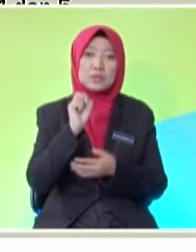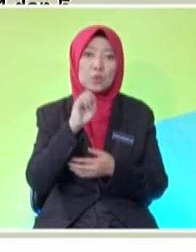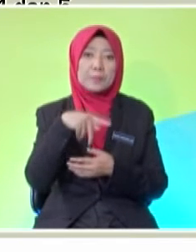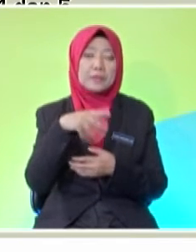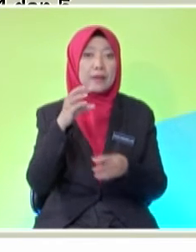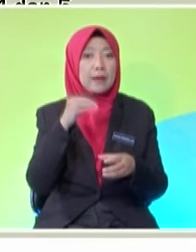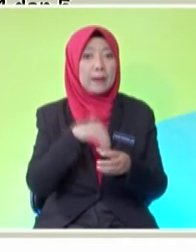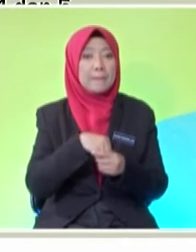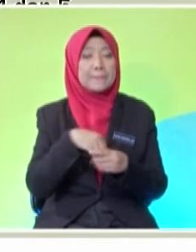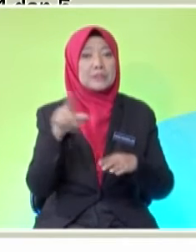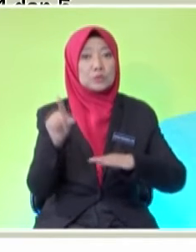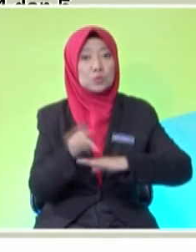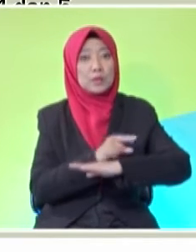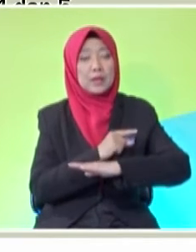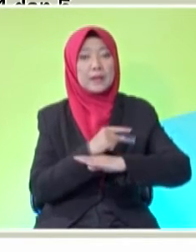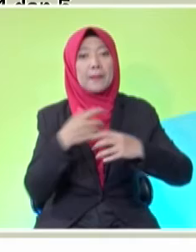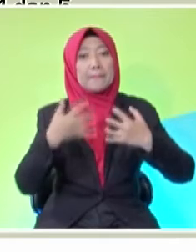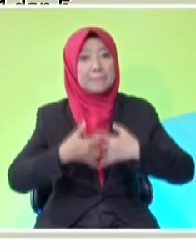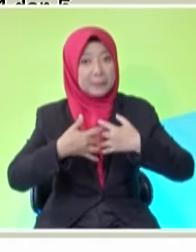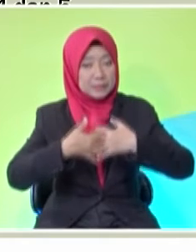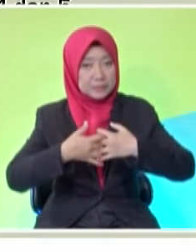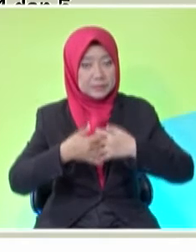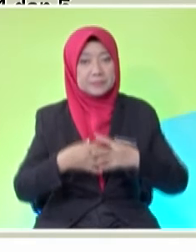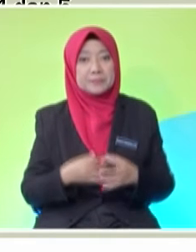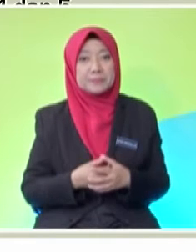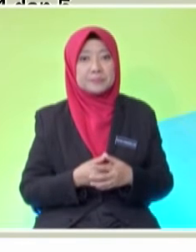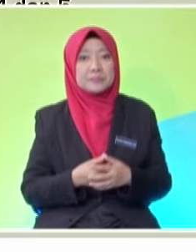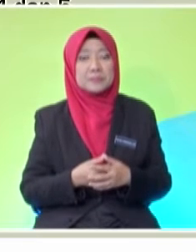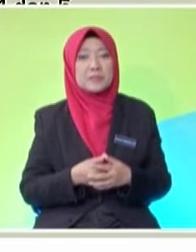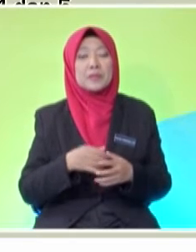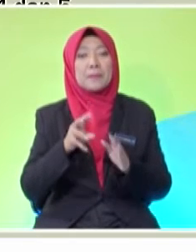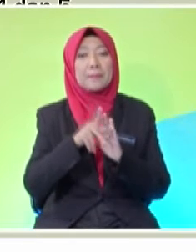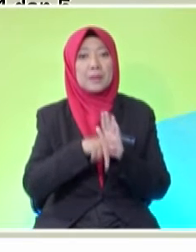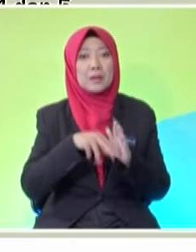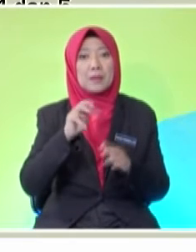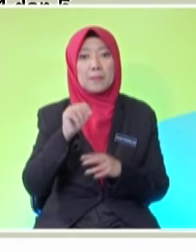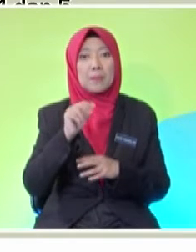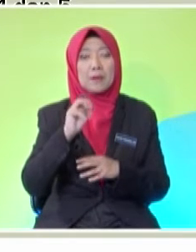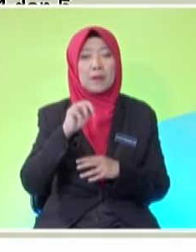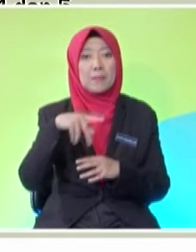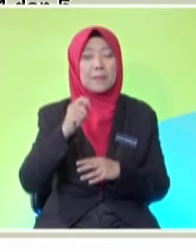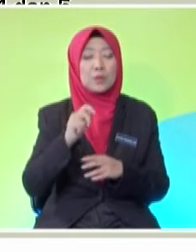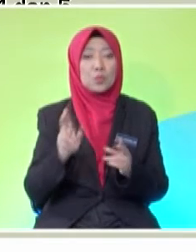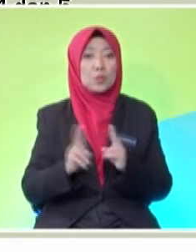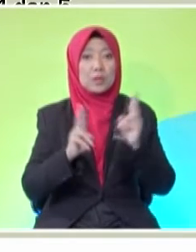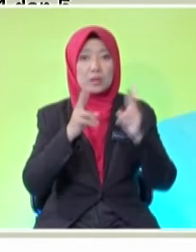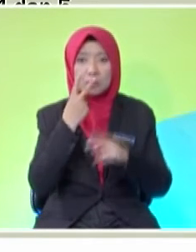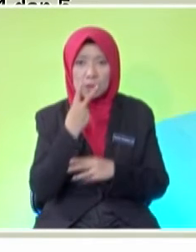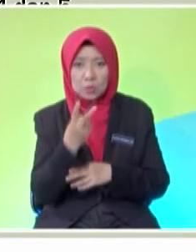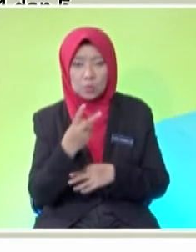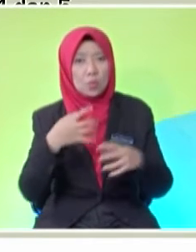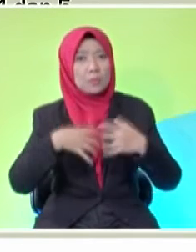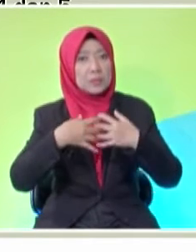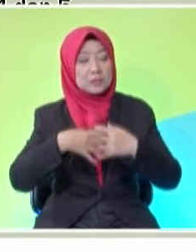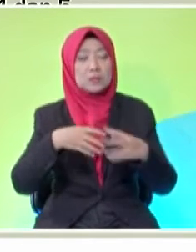dalam penggunaan mesin pemampak udara. Okey, sebelum menggunakan mesin pemampak udara, pastikan keadaan fizikal mesin dalam